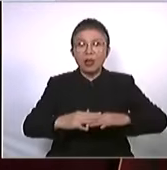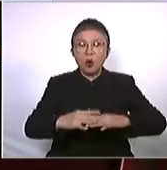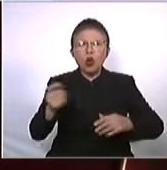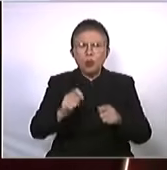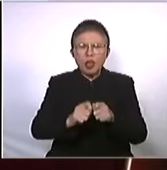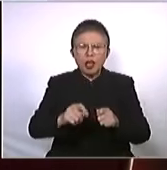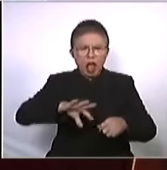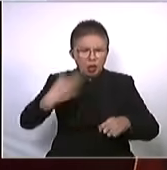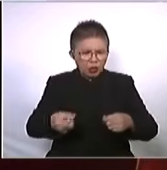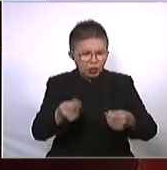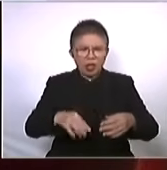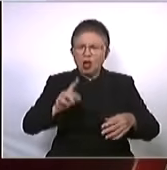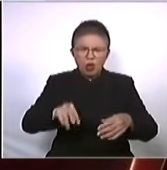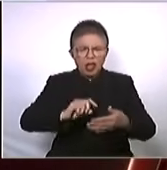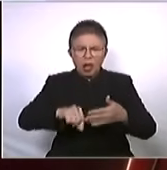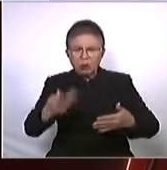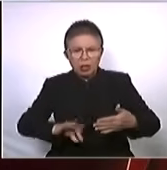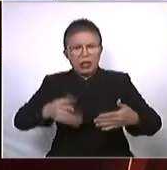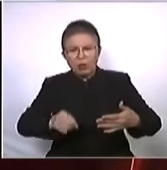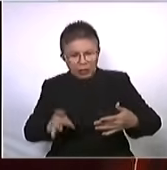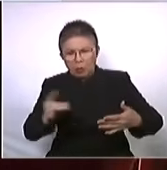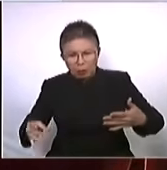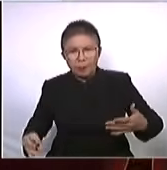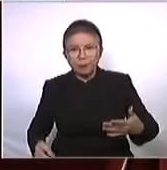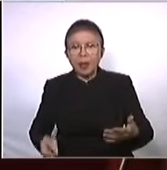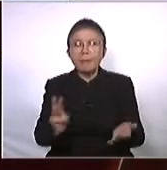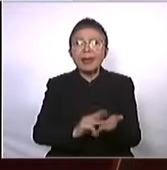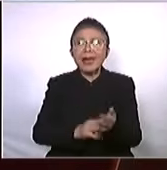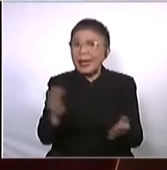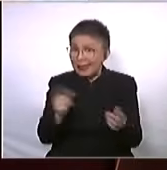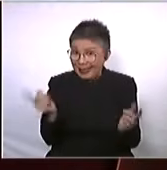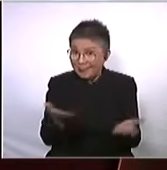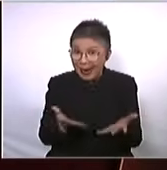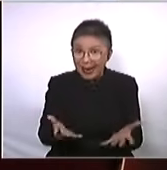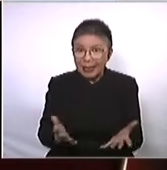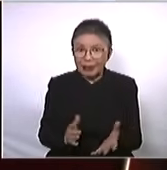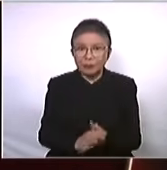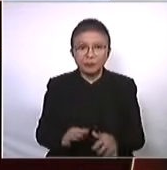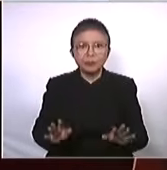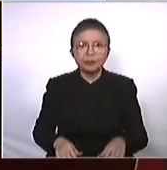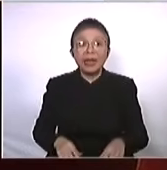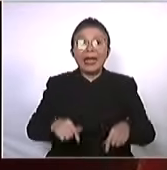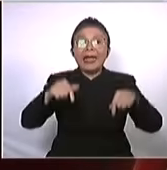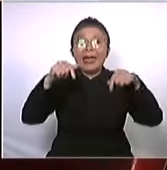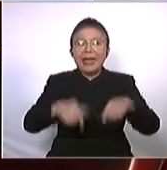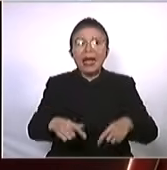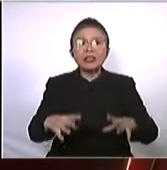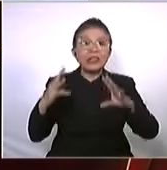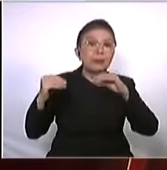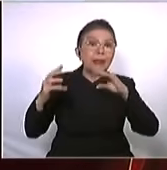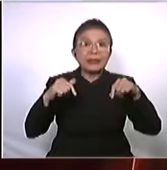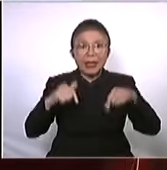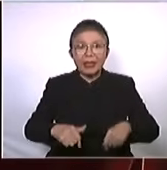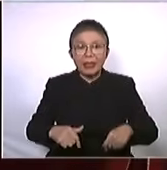sekian ini tahun sekian tahun sekian saya tahu di mana masalahnya dan siapa yang membuat ini ini yang harus ditertibkan